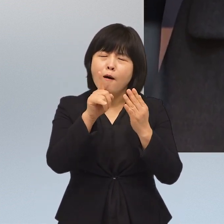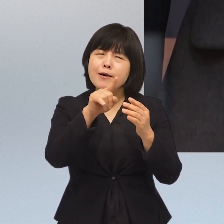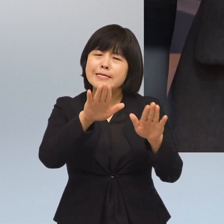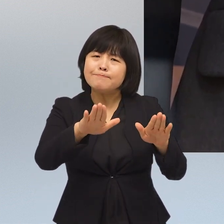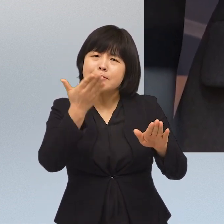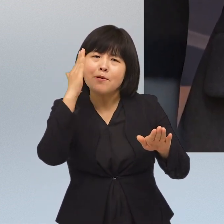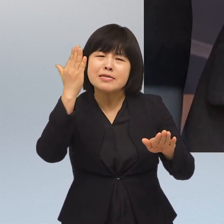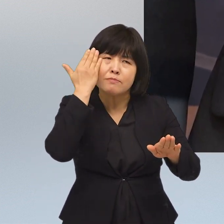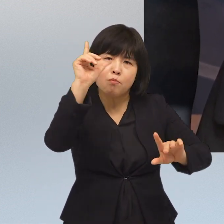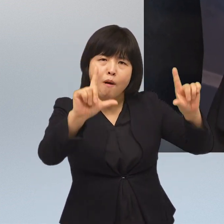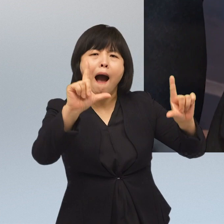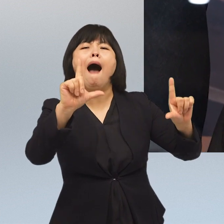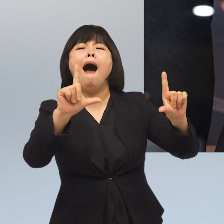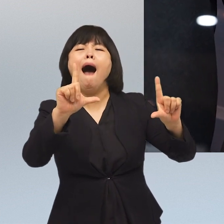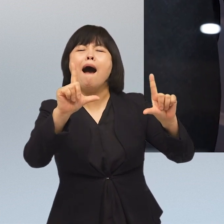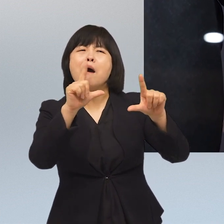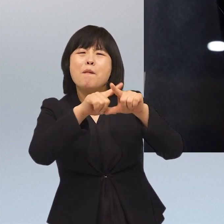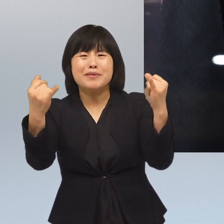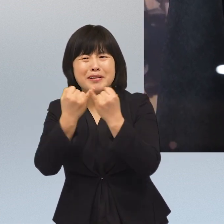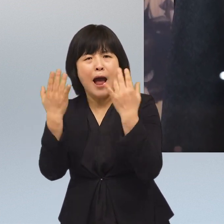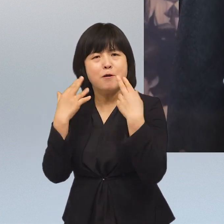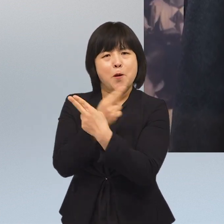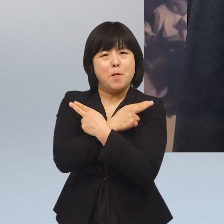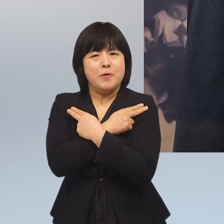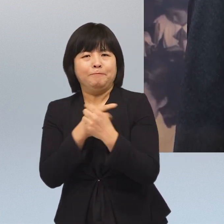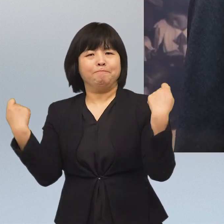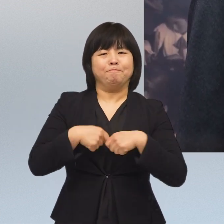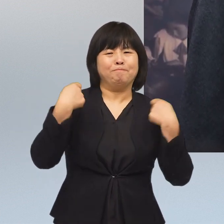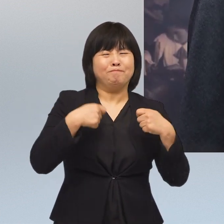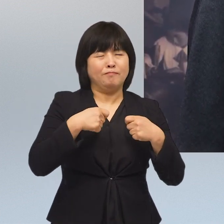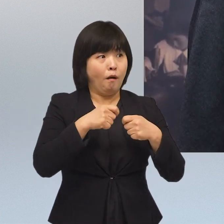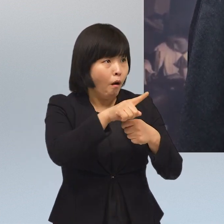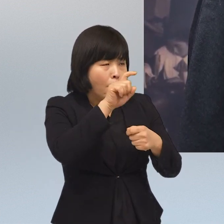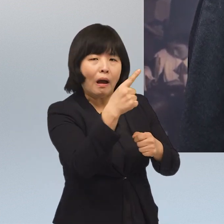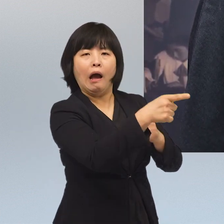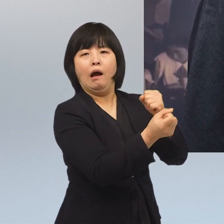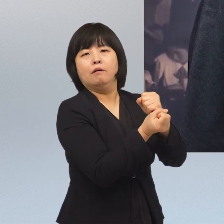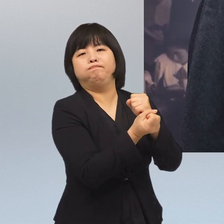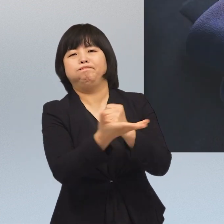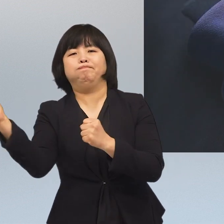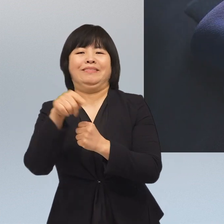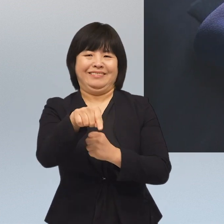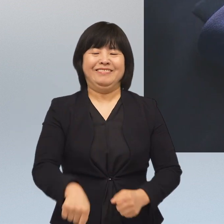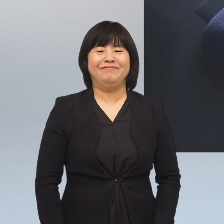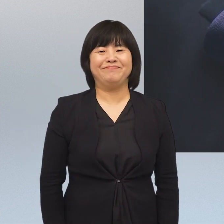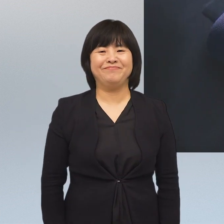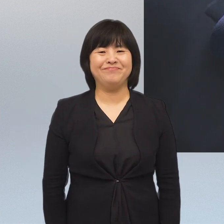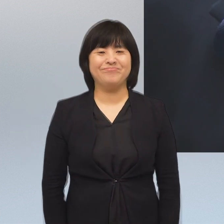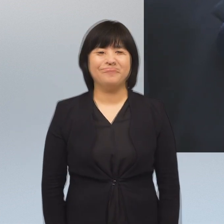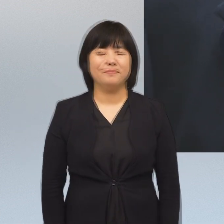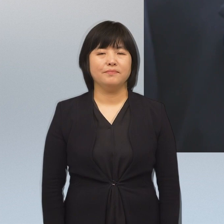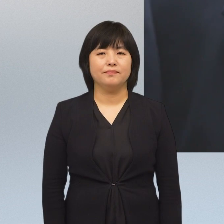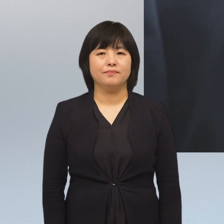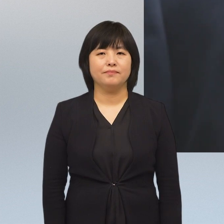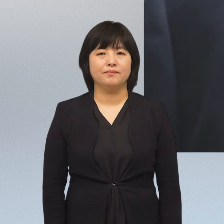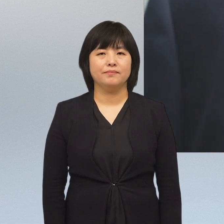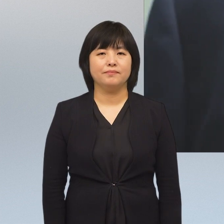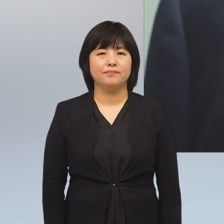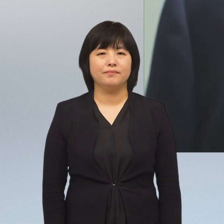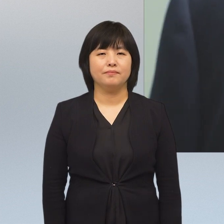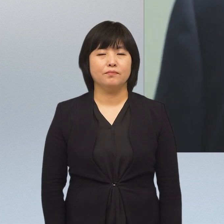교복을 통해 여학생은 근대 지식인임을 상징하였고, 일반 여성들은 교복